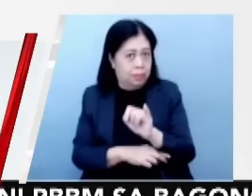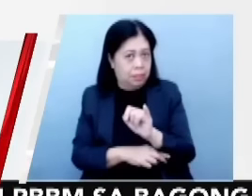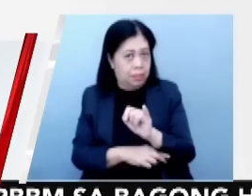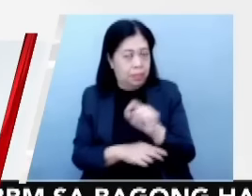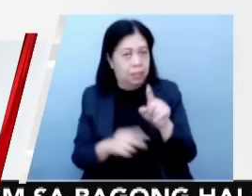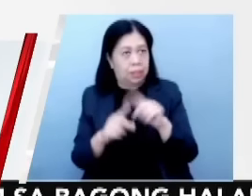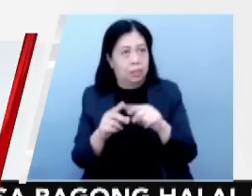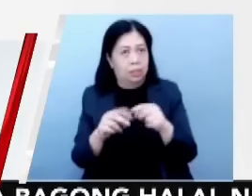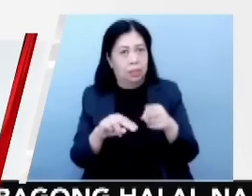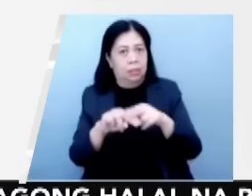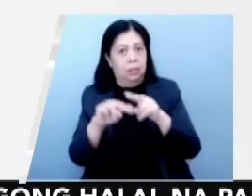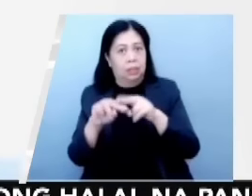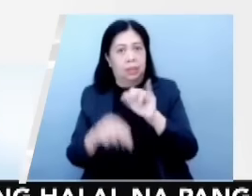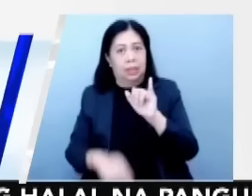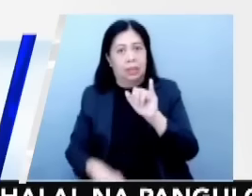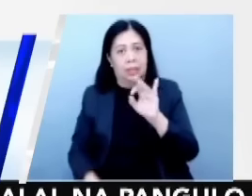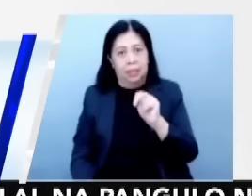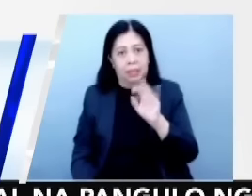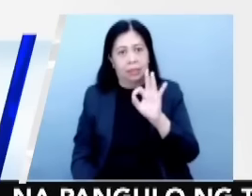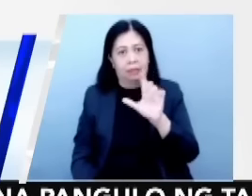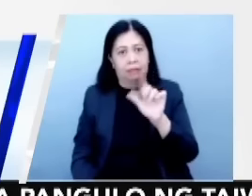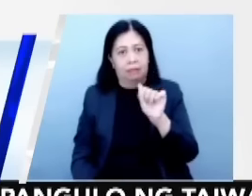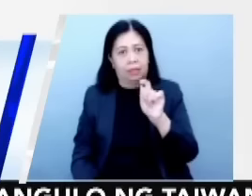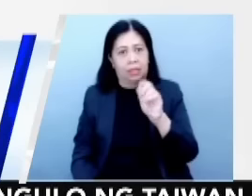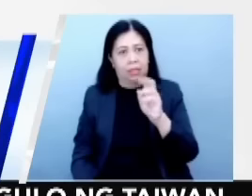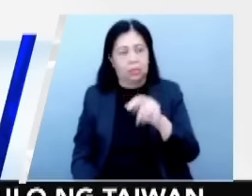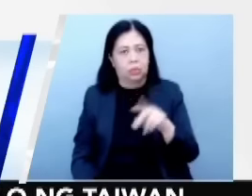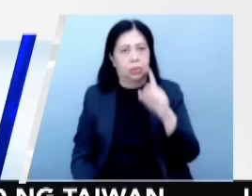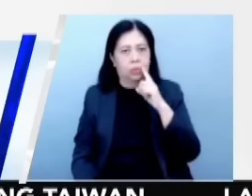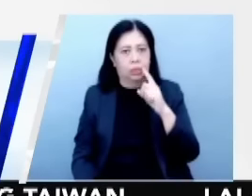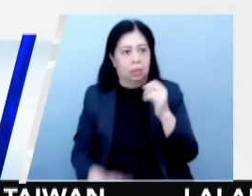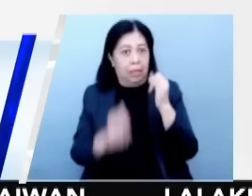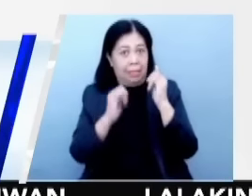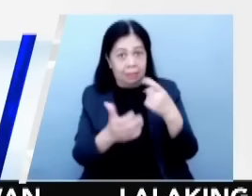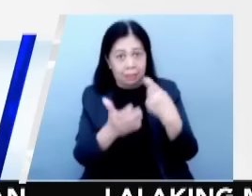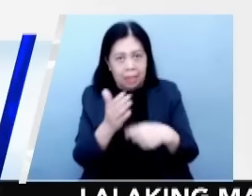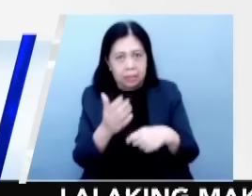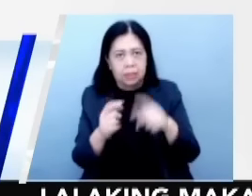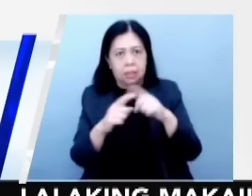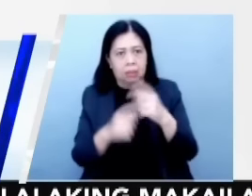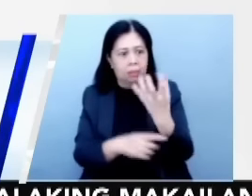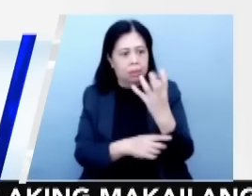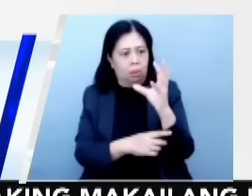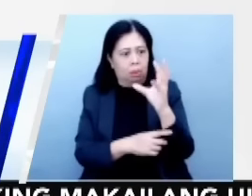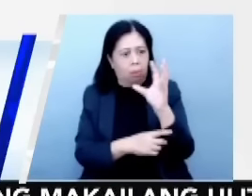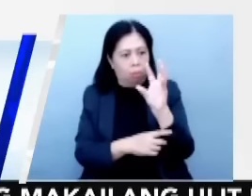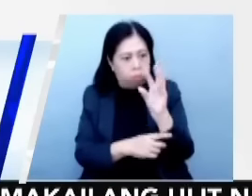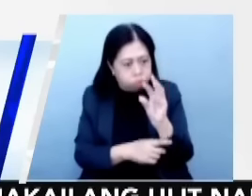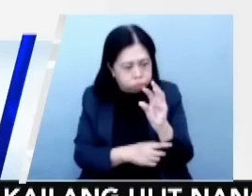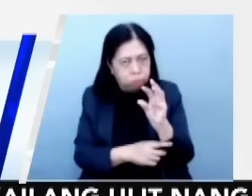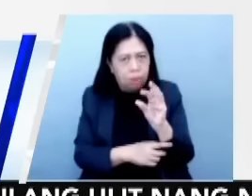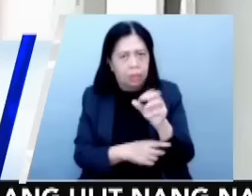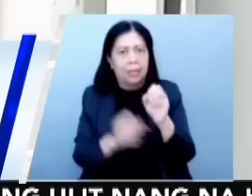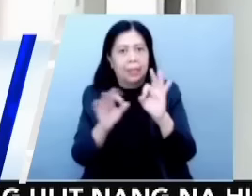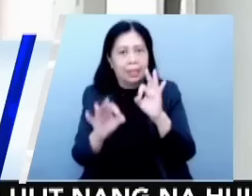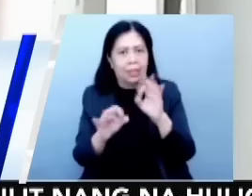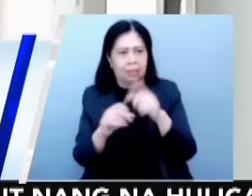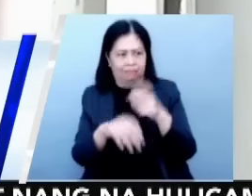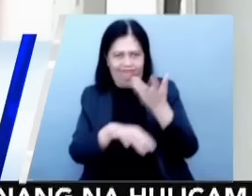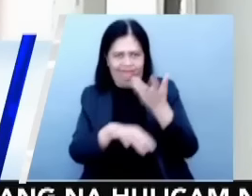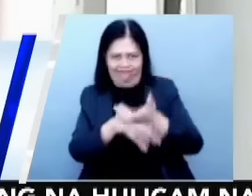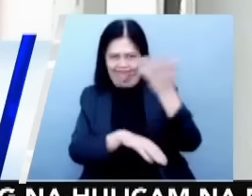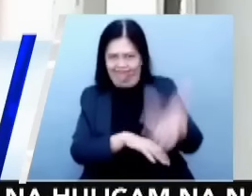yung lumiliit yung item or nababawasan yung item pero walang pagbabago sa presyo ay kapag nagiging mapanlin lang ito.